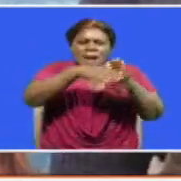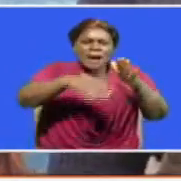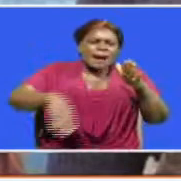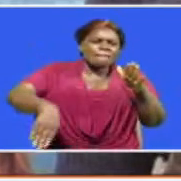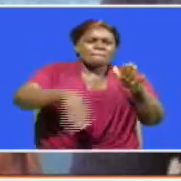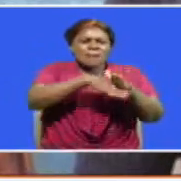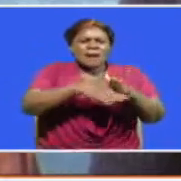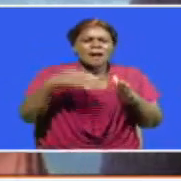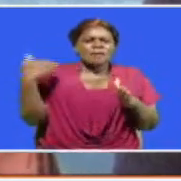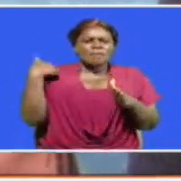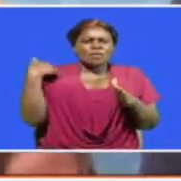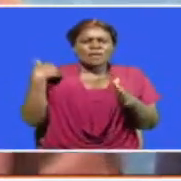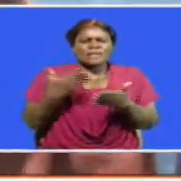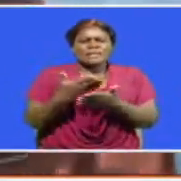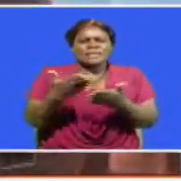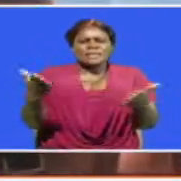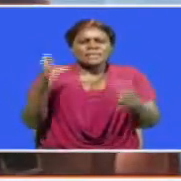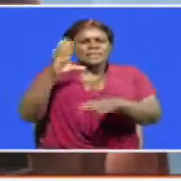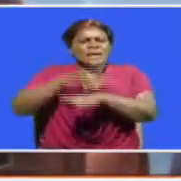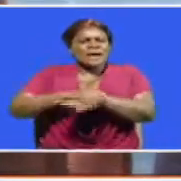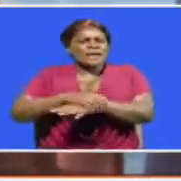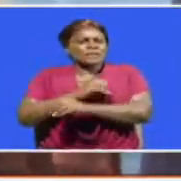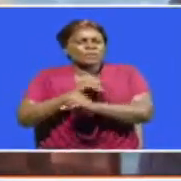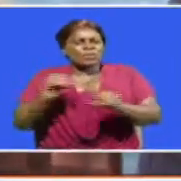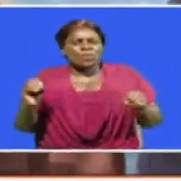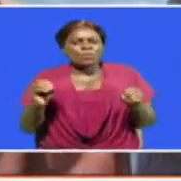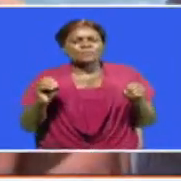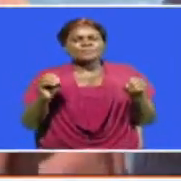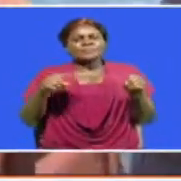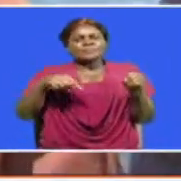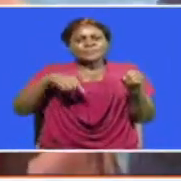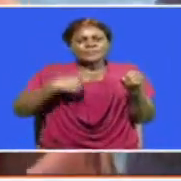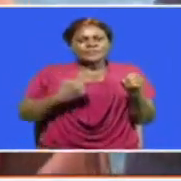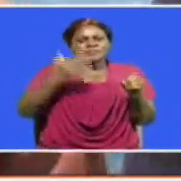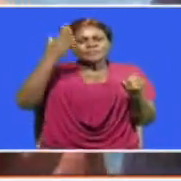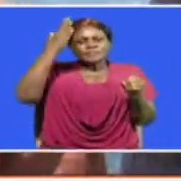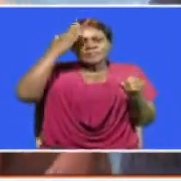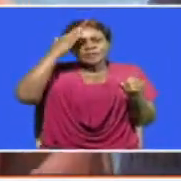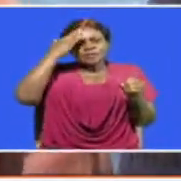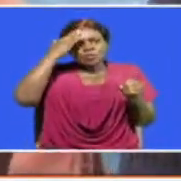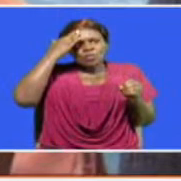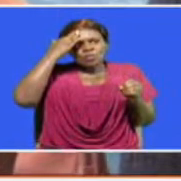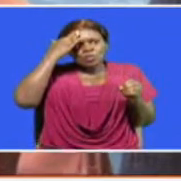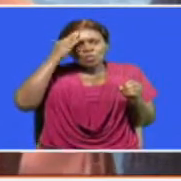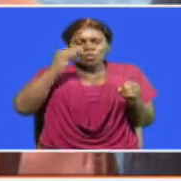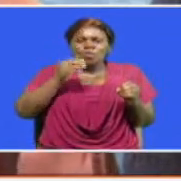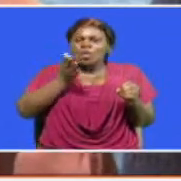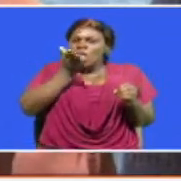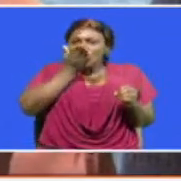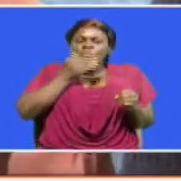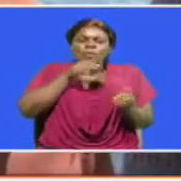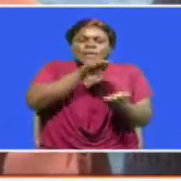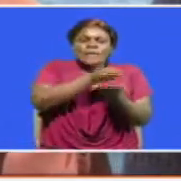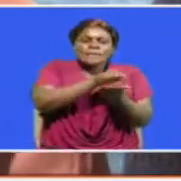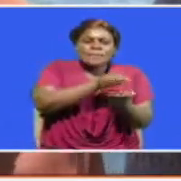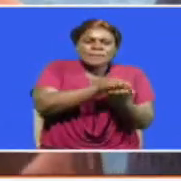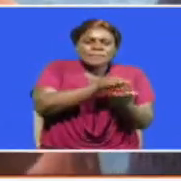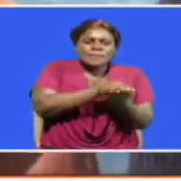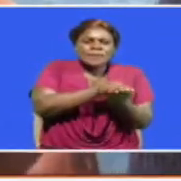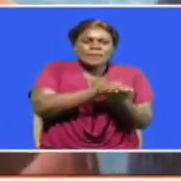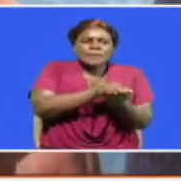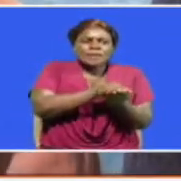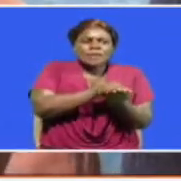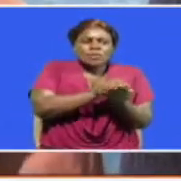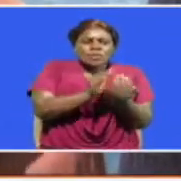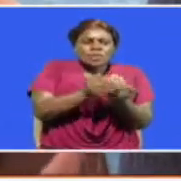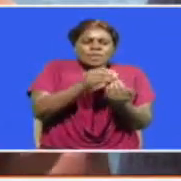sumbuliwa, hizo vitu vyote tunakosa. Sisi tunachonga misinga, tunaweka, tunakuza